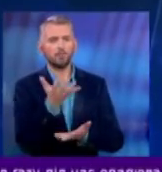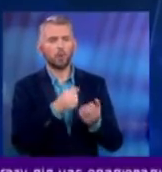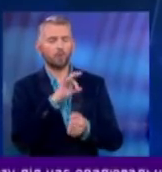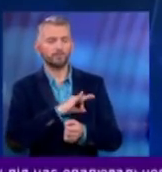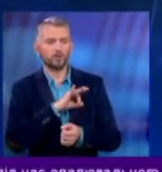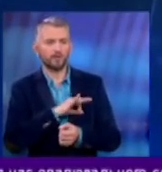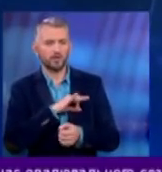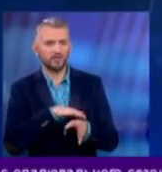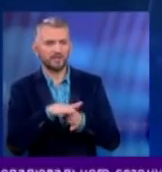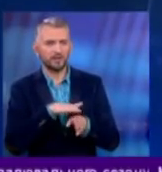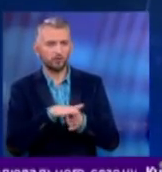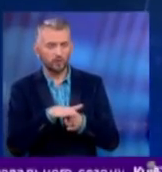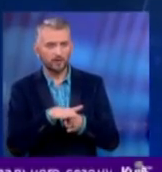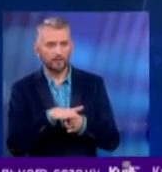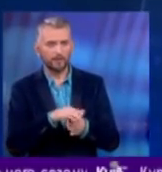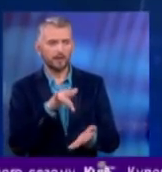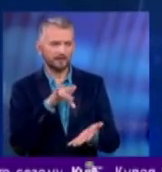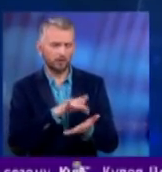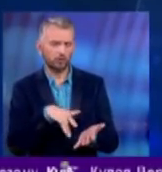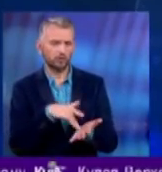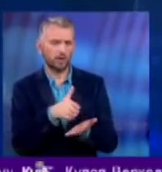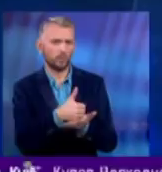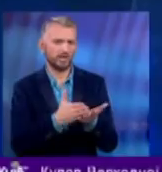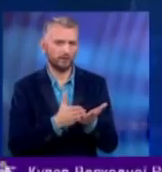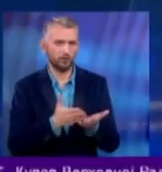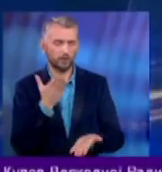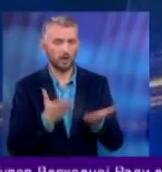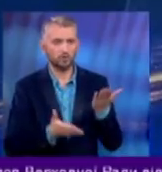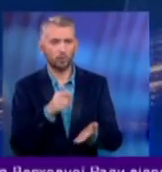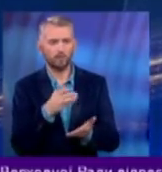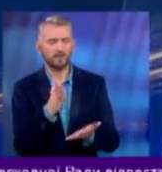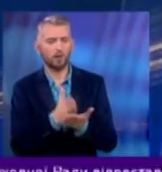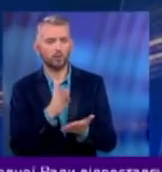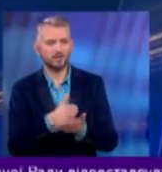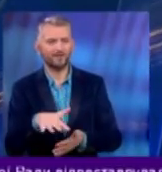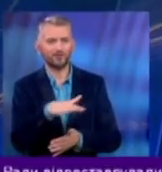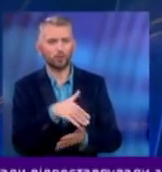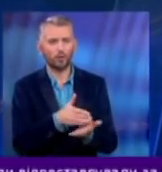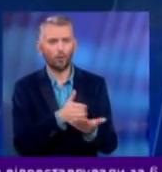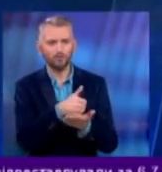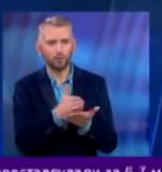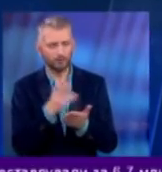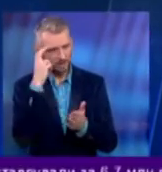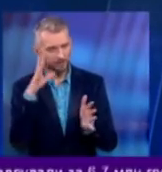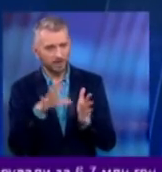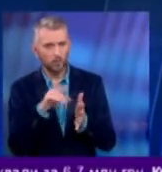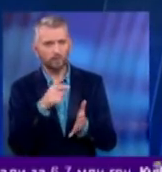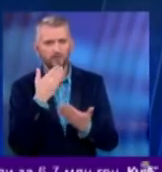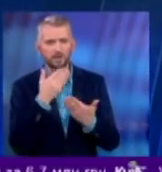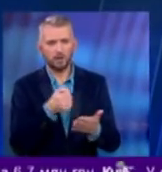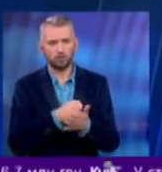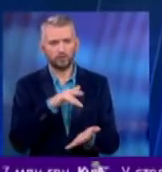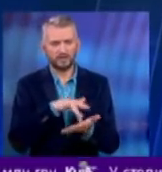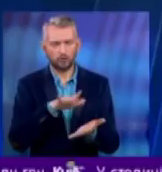споживачів здійснюється, знову ж таки, центром комунального сервісу. То якщо ви знаходитесь в зоні обслуговування «Київенерго», ви звертаєтесь до